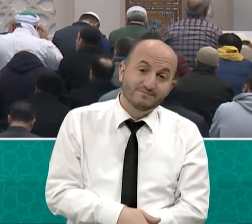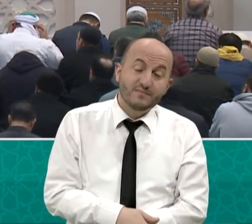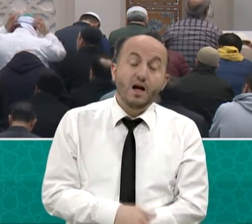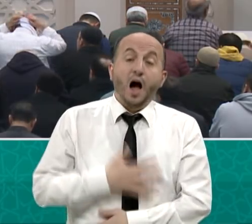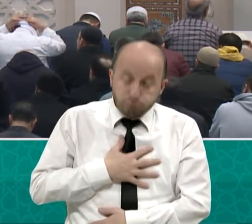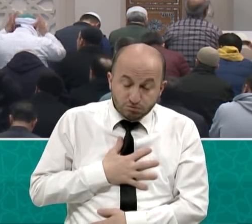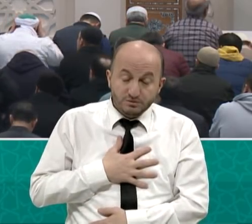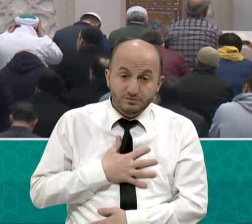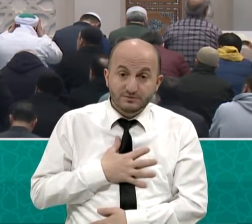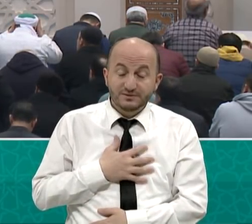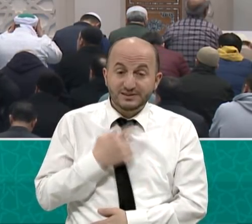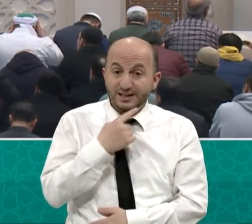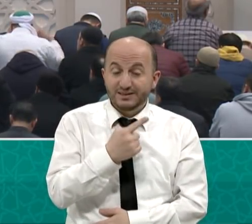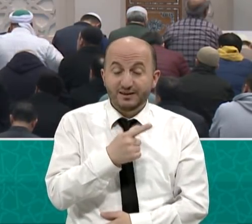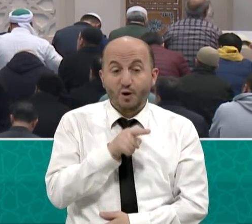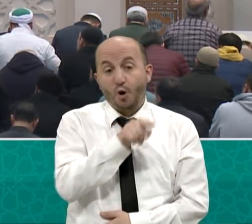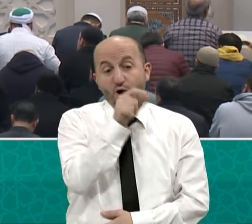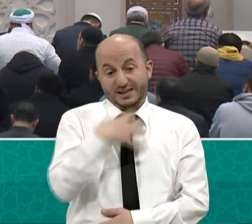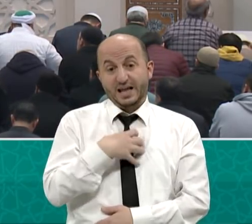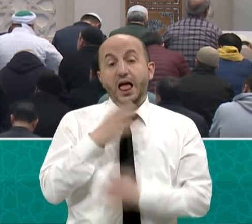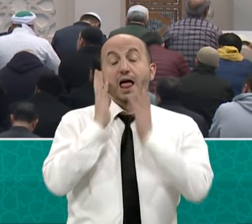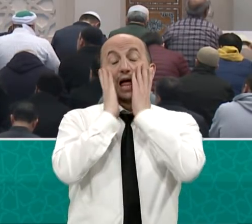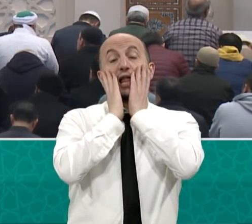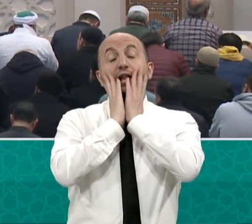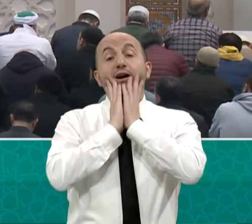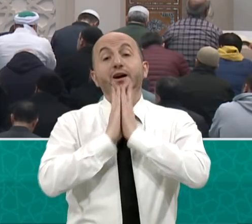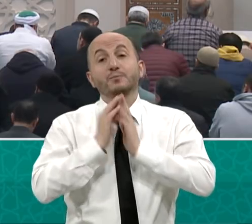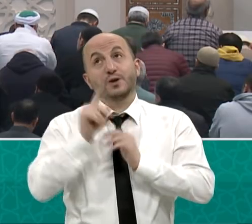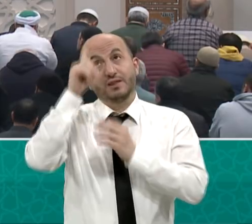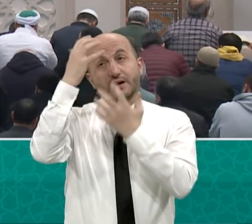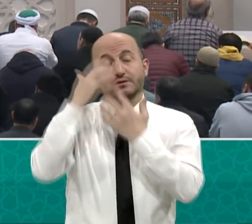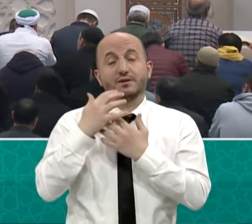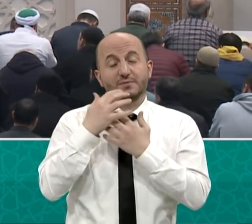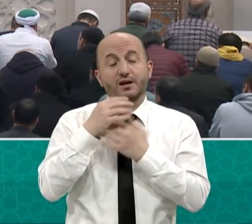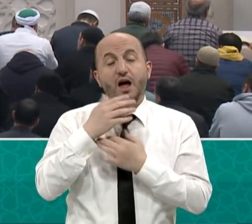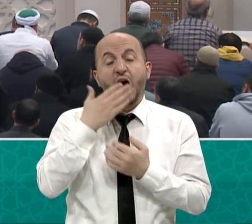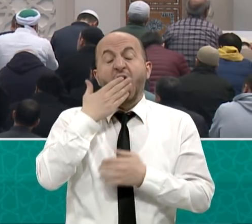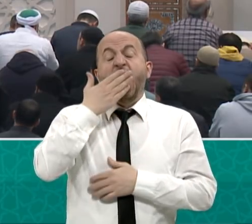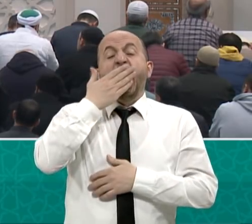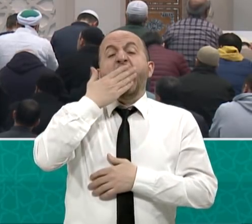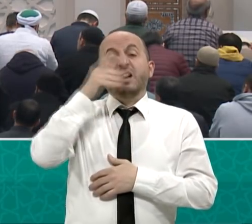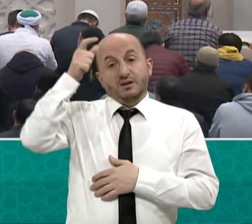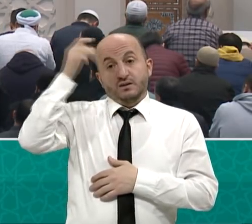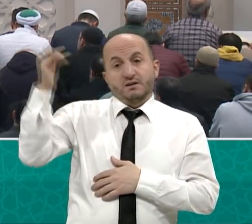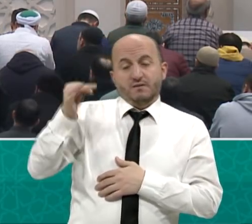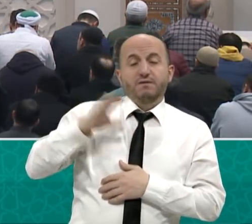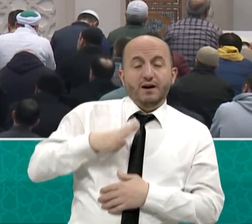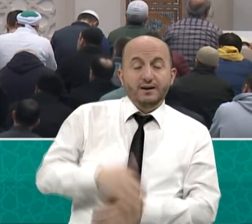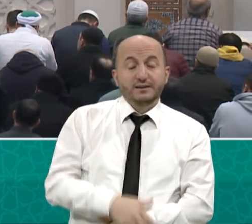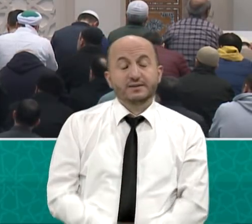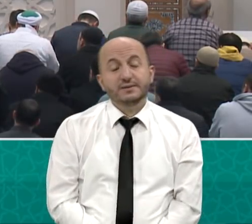Aksıran kişi ne diyecek? Elhamdülillah. Çünkü aksırmak Rahman'dandır, esnemek şeytandandır